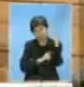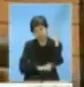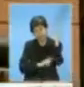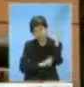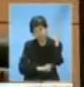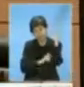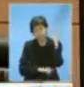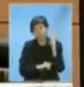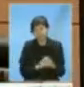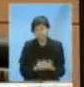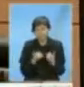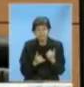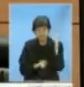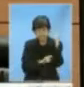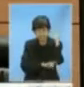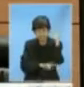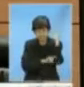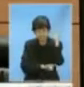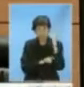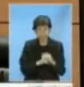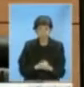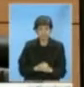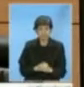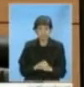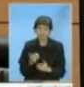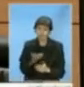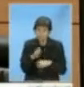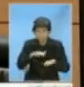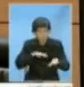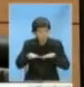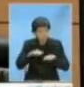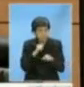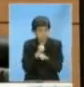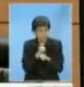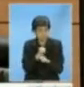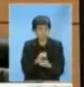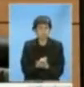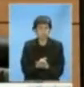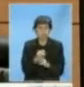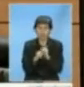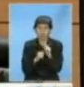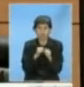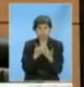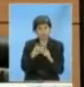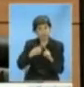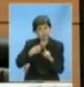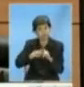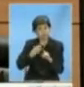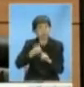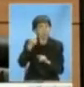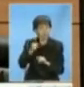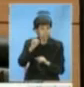ท่านประธานที่เคารพครับที่ท่านเข้ามาบริหารประเทศในช่วงเวลา 18เดือน